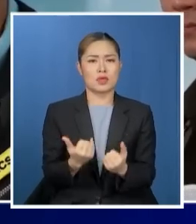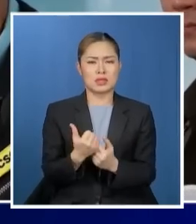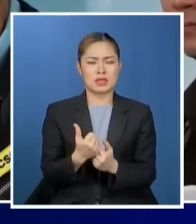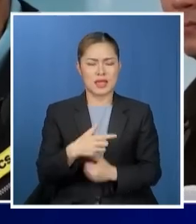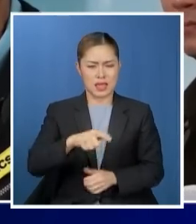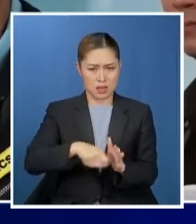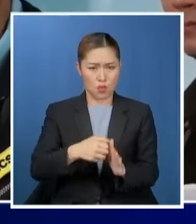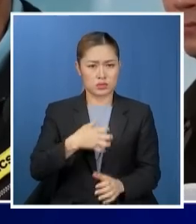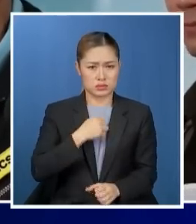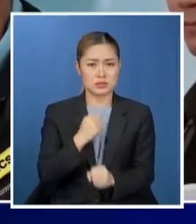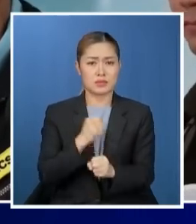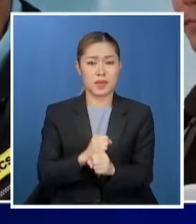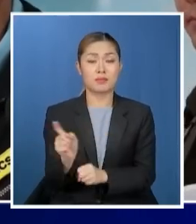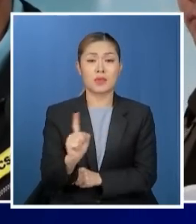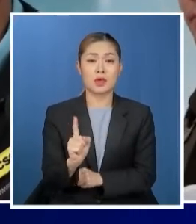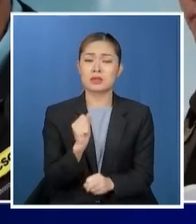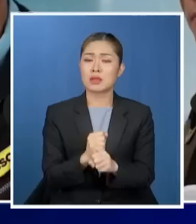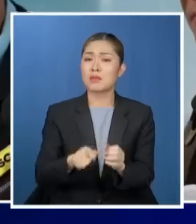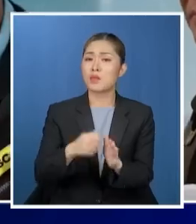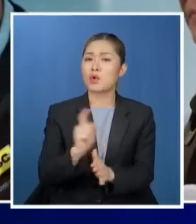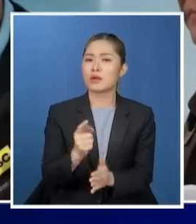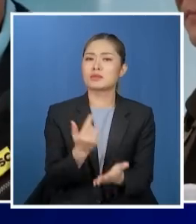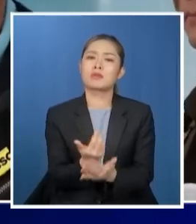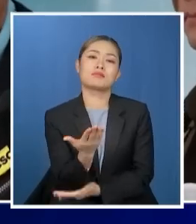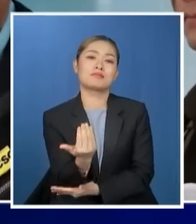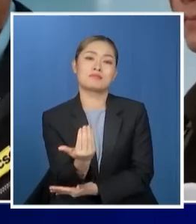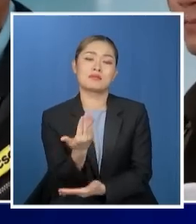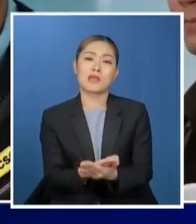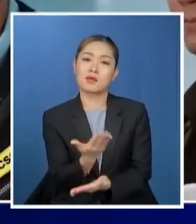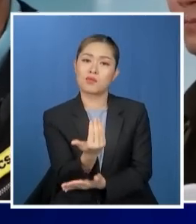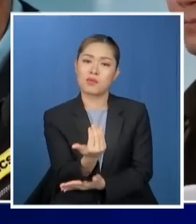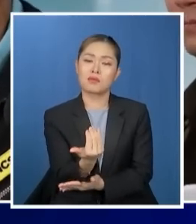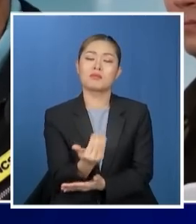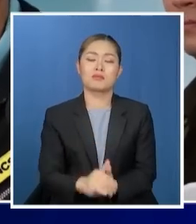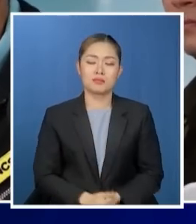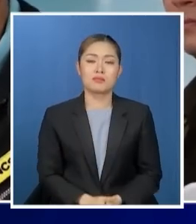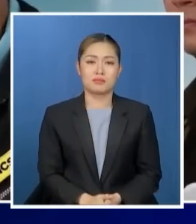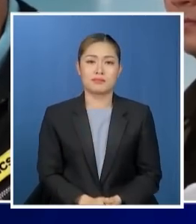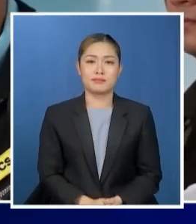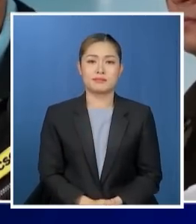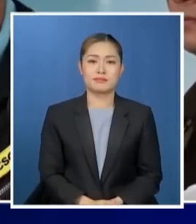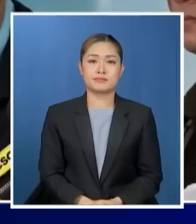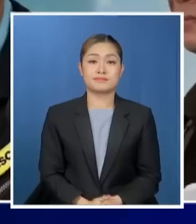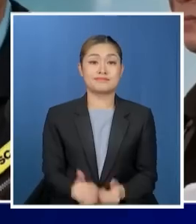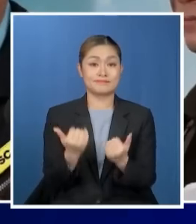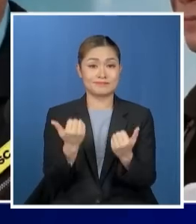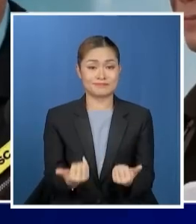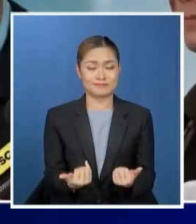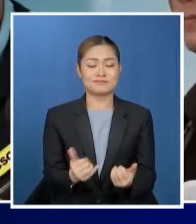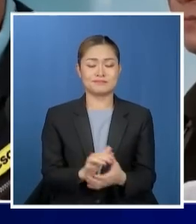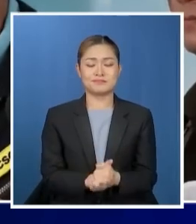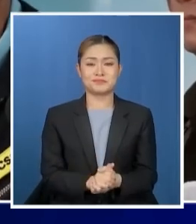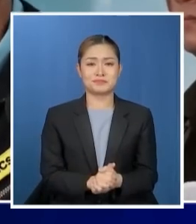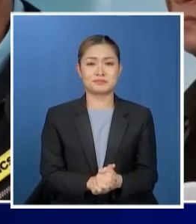งใจของนายเนียแฮกเกอร์เหล่านี้ที่ทำเพราะต้องการเรียกค่าถ่ายข้อมูลเหล่านั้นนี่และประเด็นถัดมา